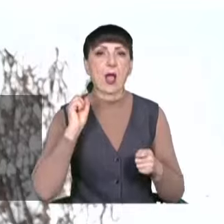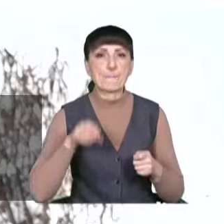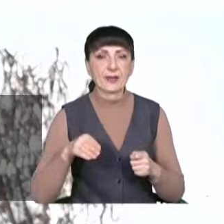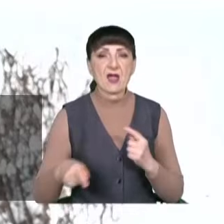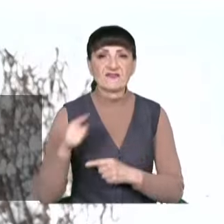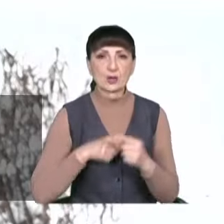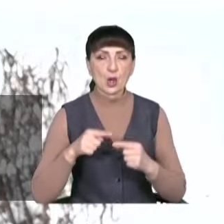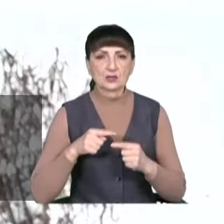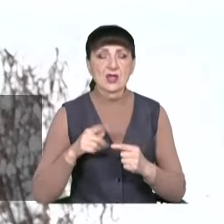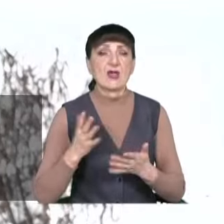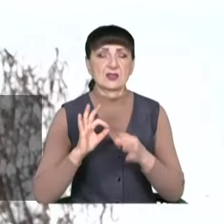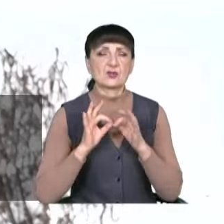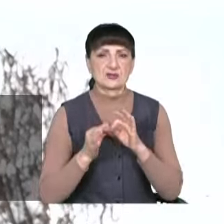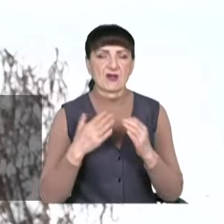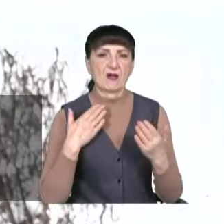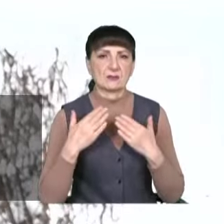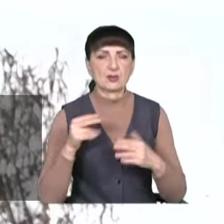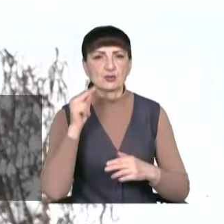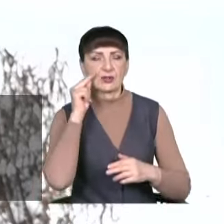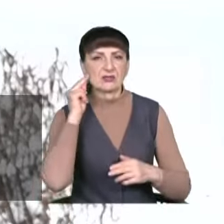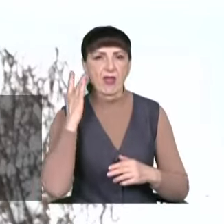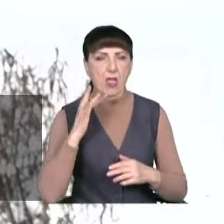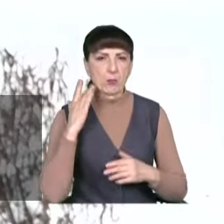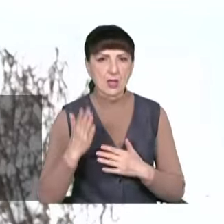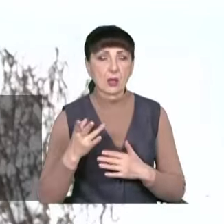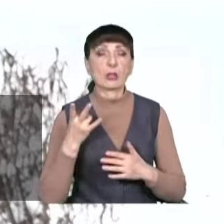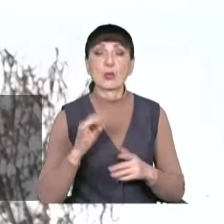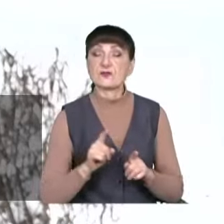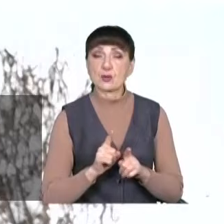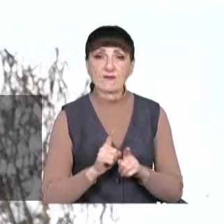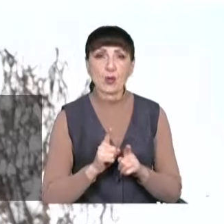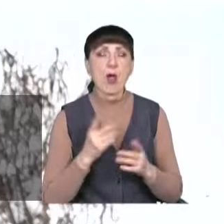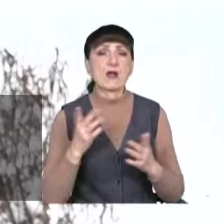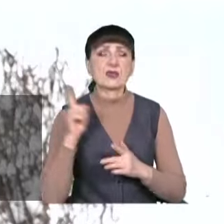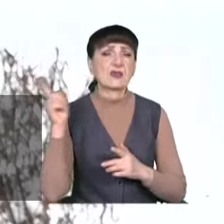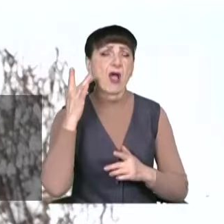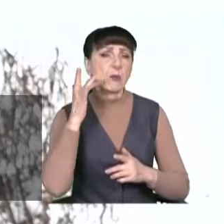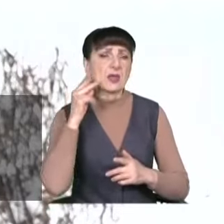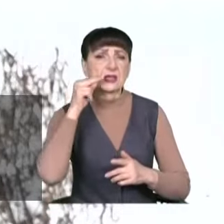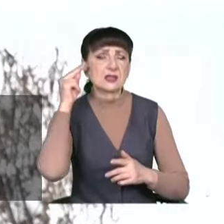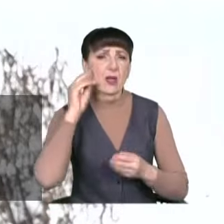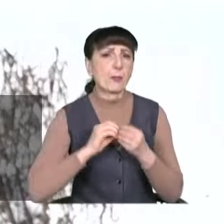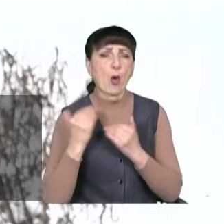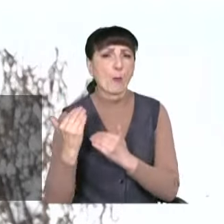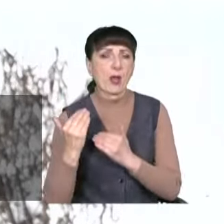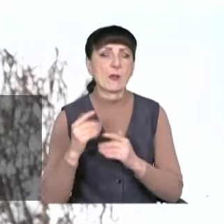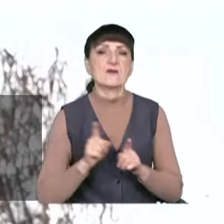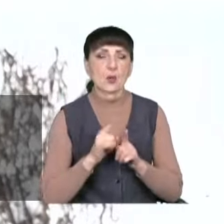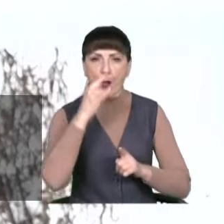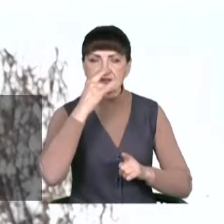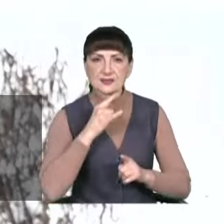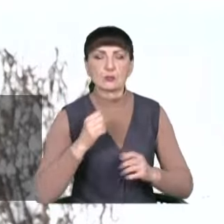же, сильно осложнит взаимоотношения между Китаем и США. Но, тем не менее, какие бы отношения между вот этими крупными странами бы не были, Казахстан